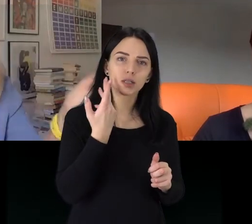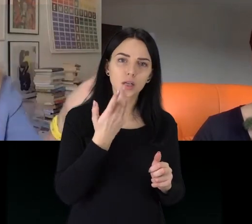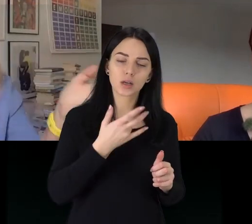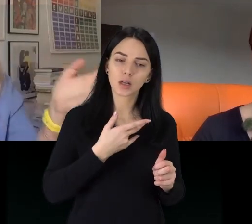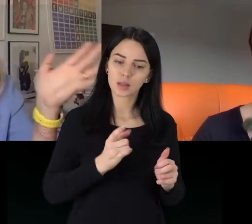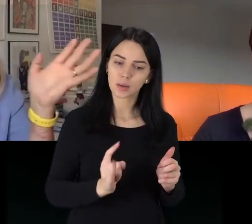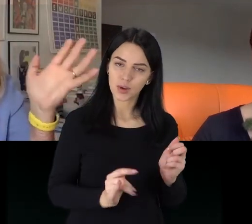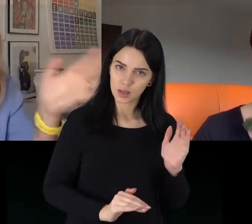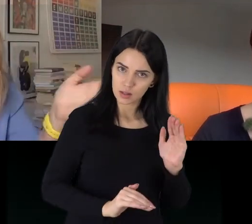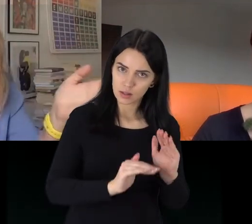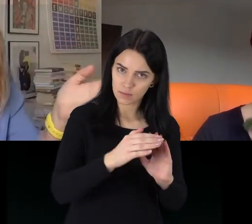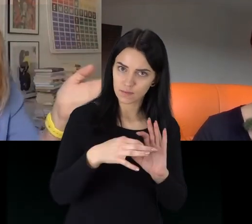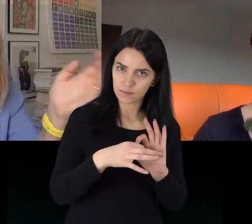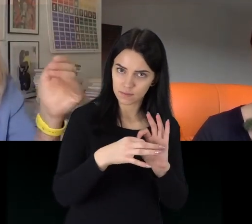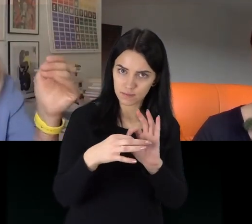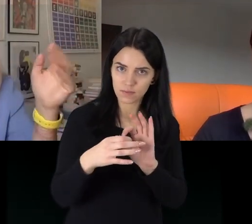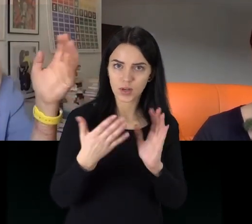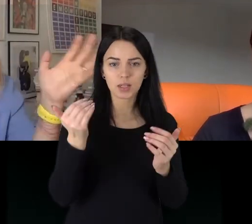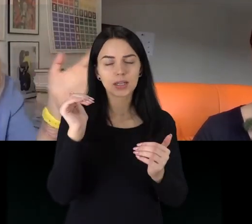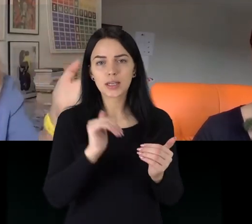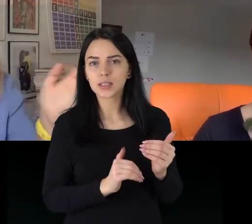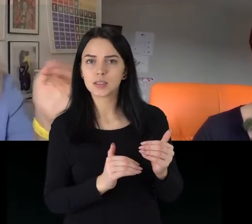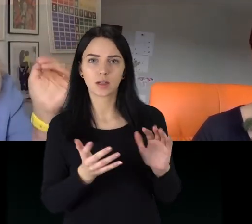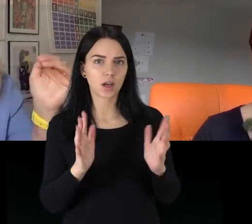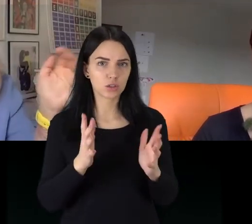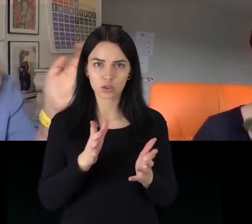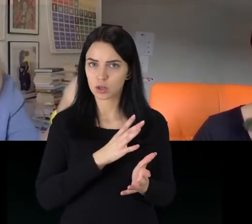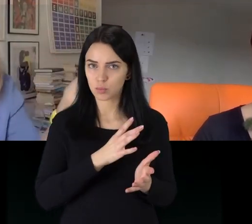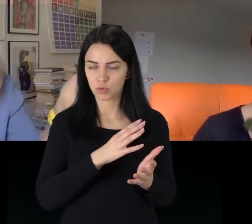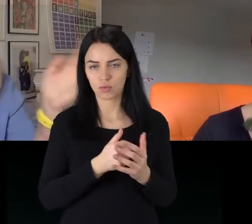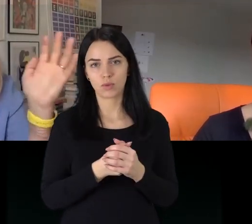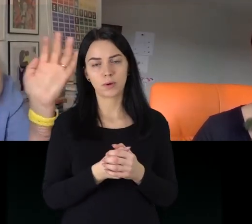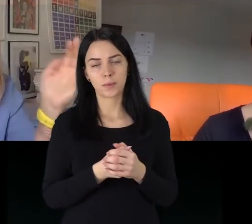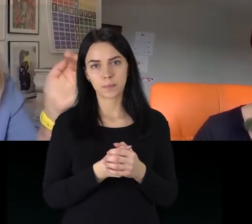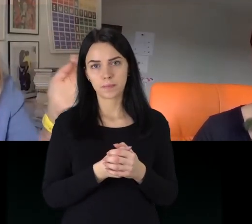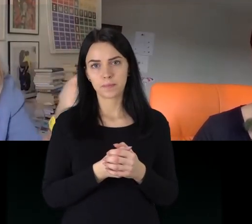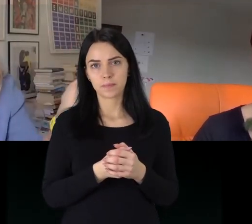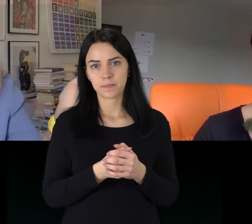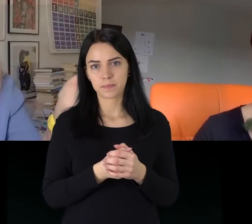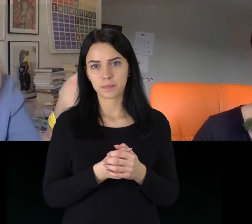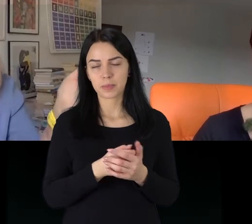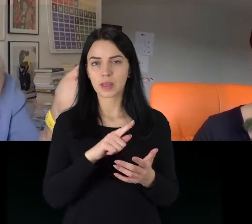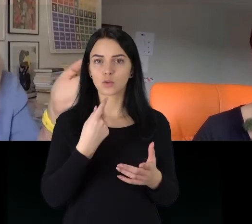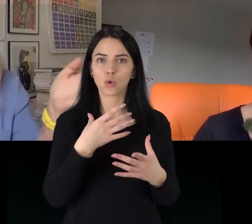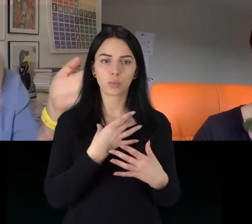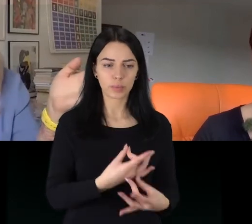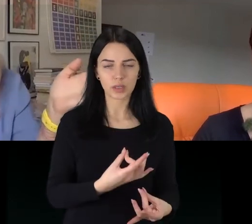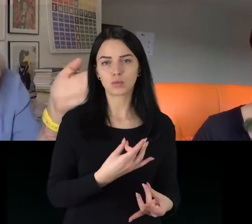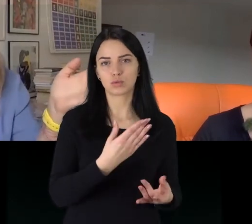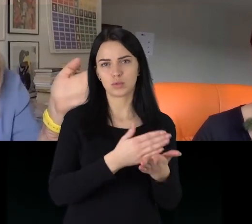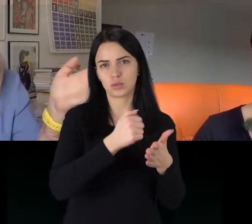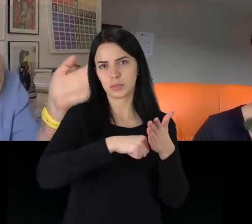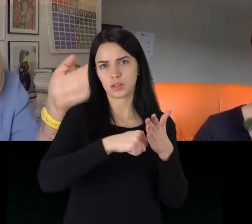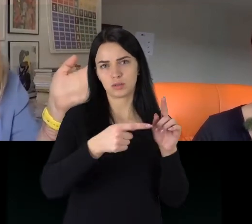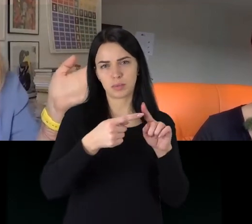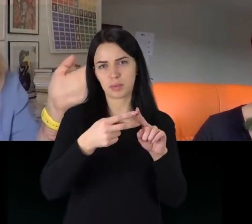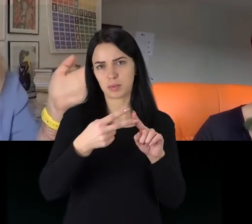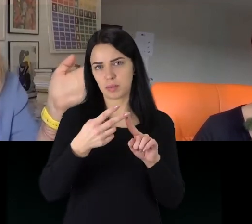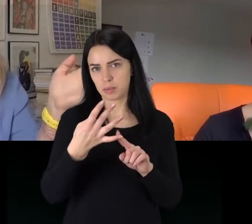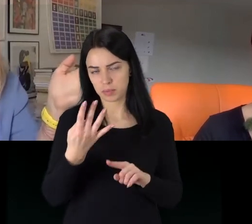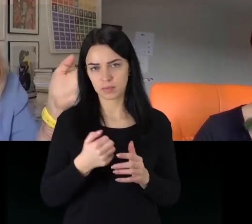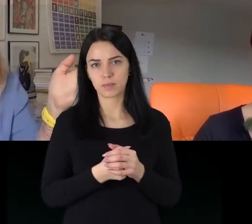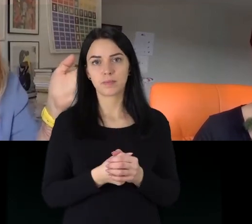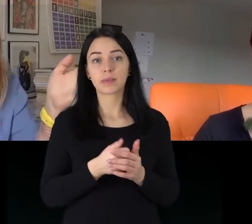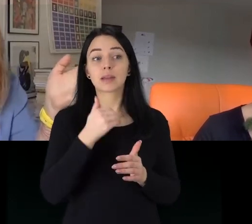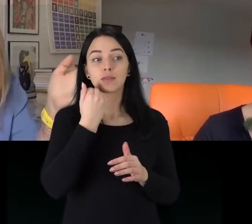prisiminimai, ar ten kažkokias krizės galėjo lemti. Nu, daugybė yra priklausomybės susiformuoti ten priežasčių. Ir tada jau dirbam su liga, ar